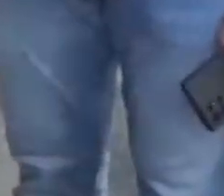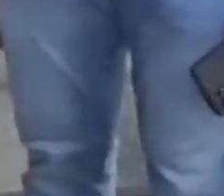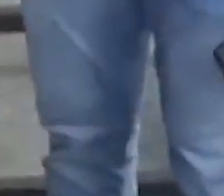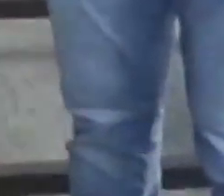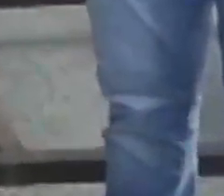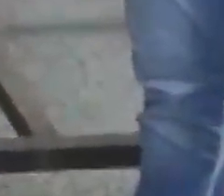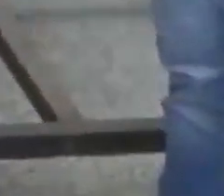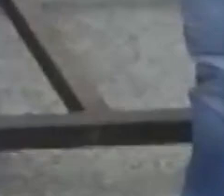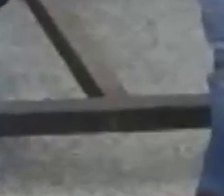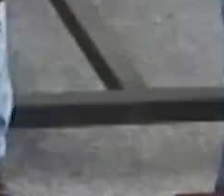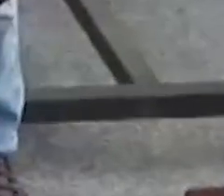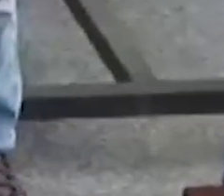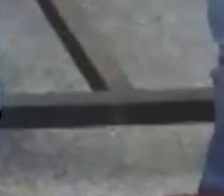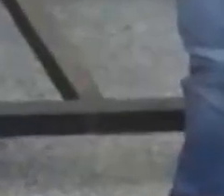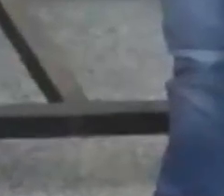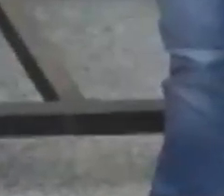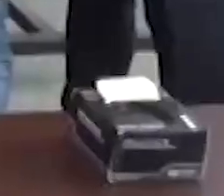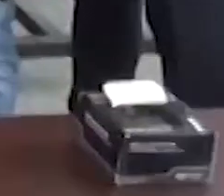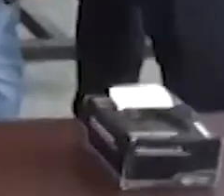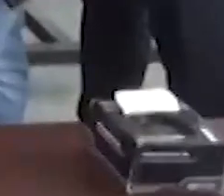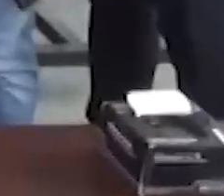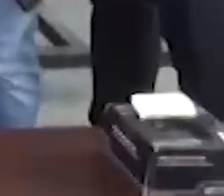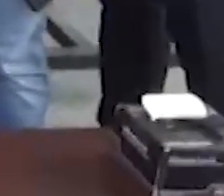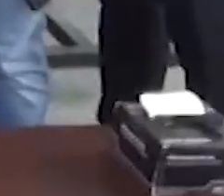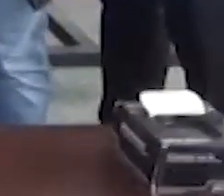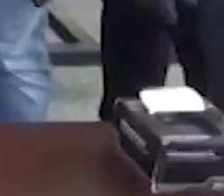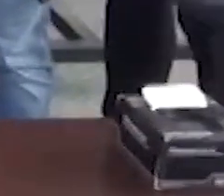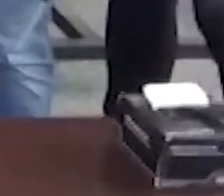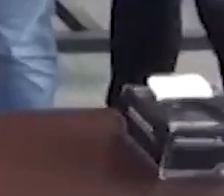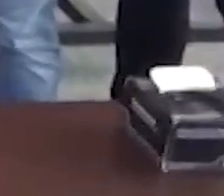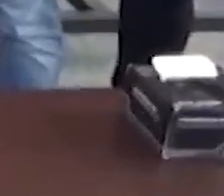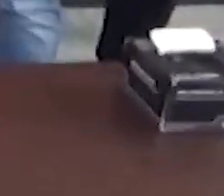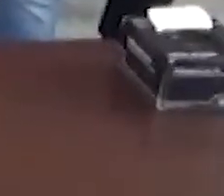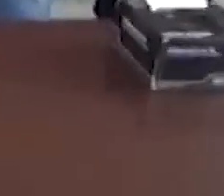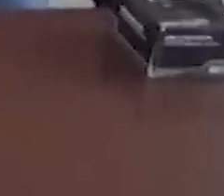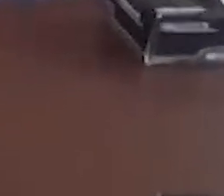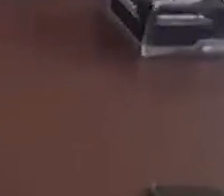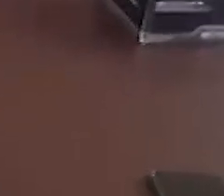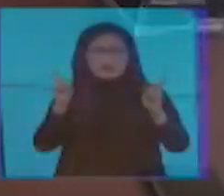TKP lain. Akibat perbuatannya, pelaku dijerat Undang-Undang Perlindungan Anak dan terancam hukuman